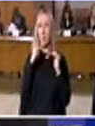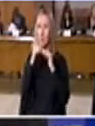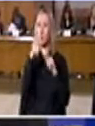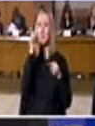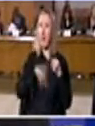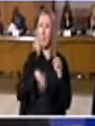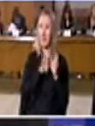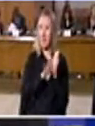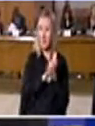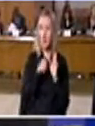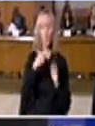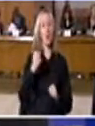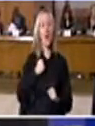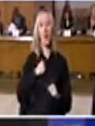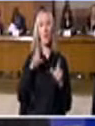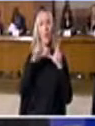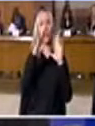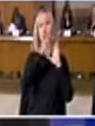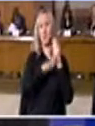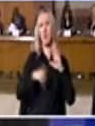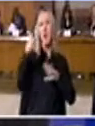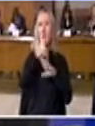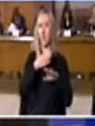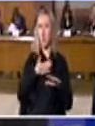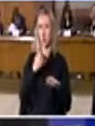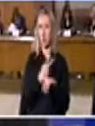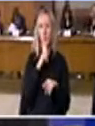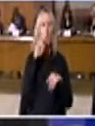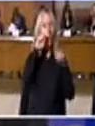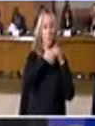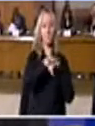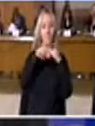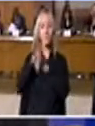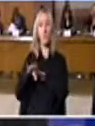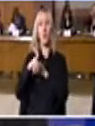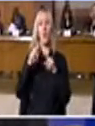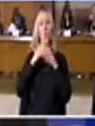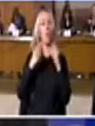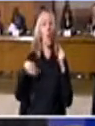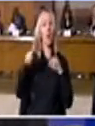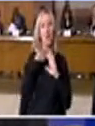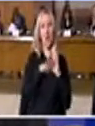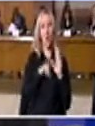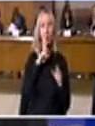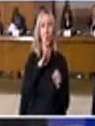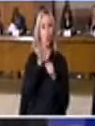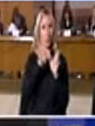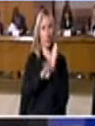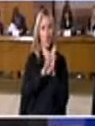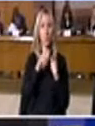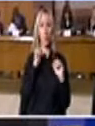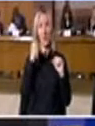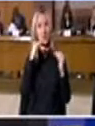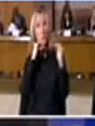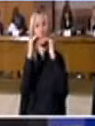diskriminacije garantovane Ustavom naše zemlje, što je pretočeno u mnogobrojne antidiskriminacione zakone koji su usklađeni